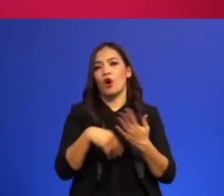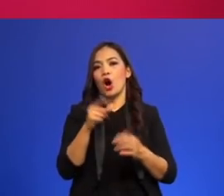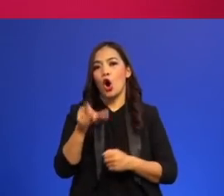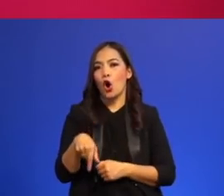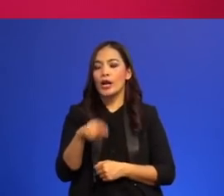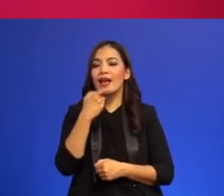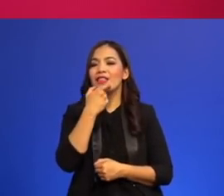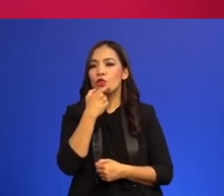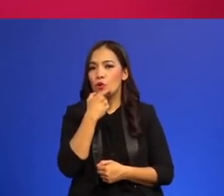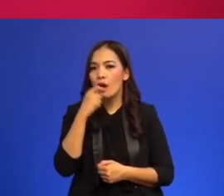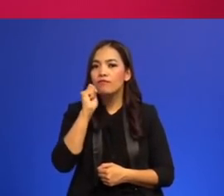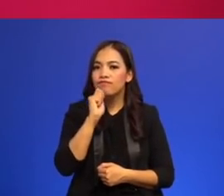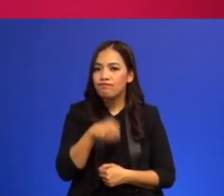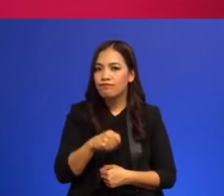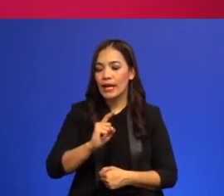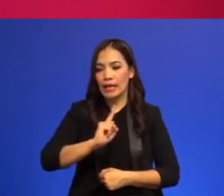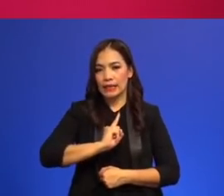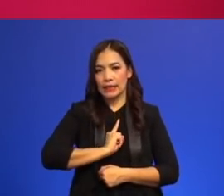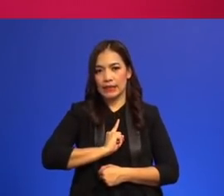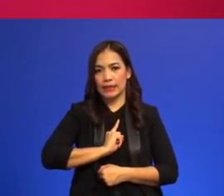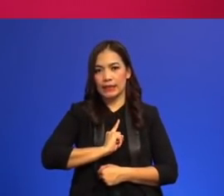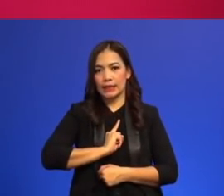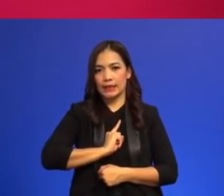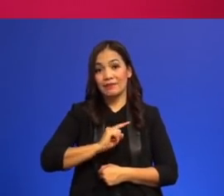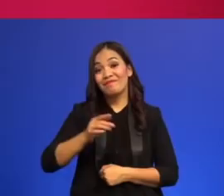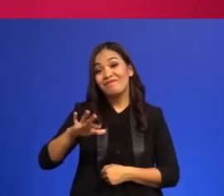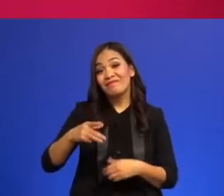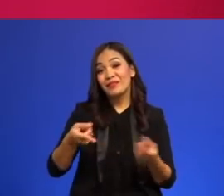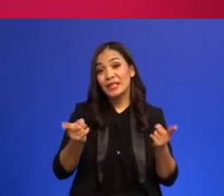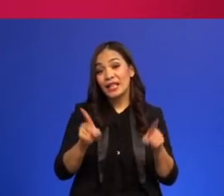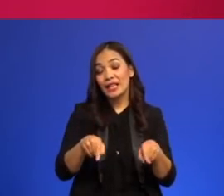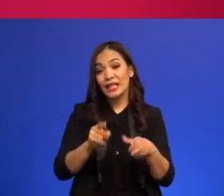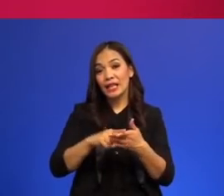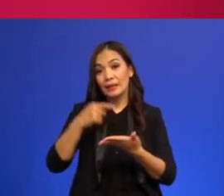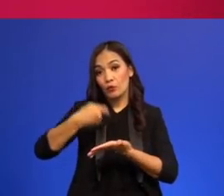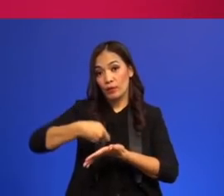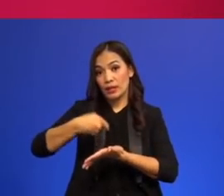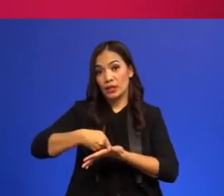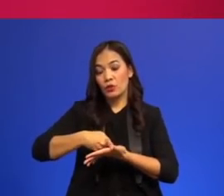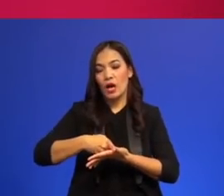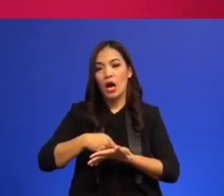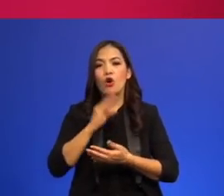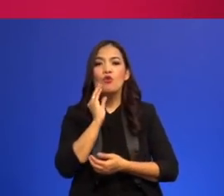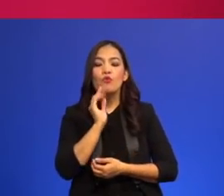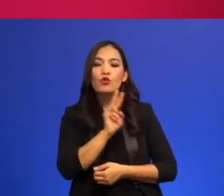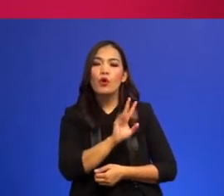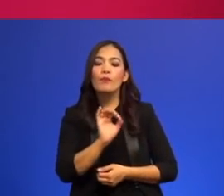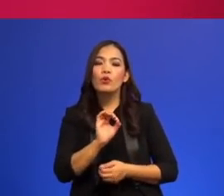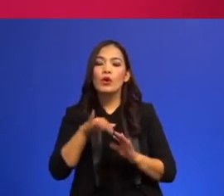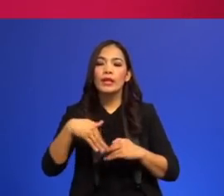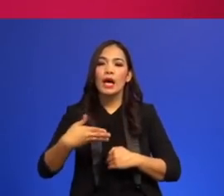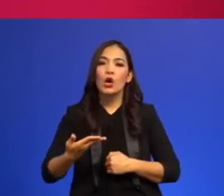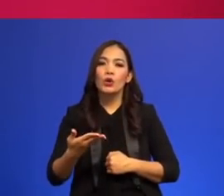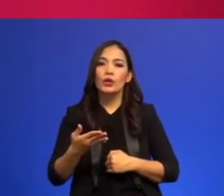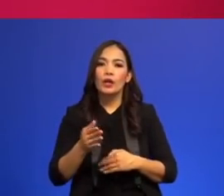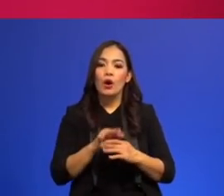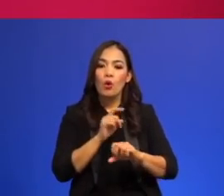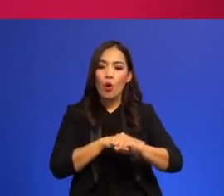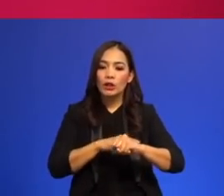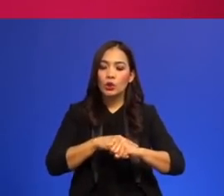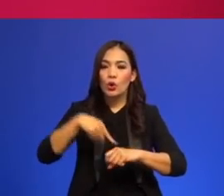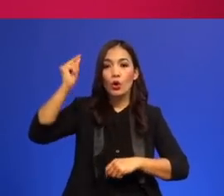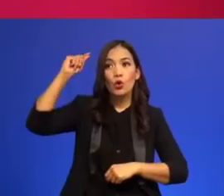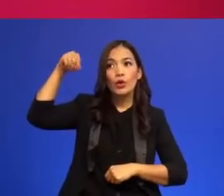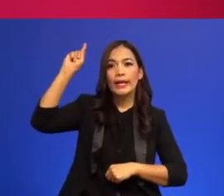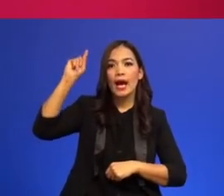usia dan dirinya sendiri. Bisa saja mahasiswa usia 20 tahun sembari dia kuliah